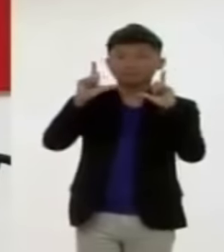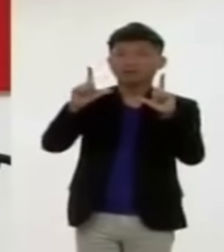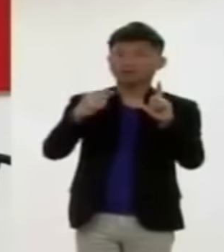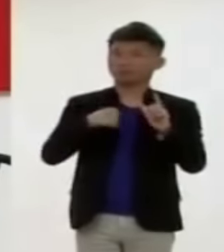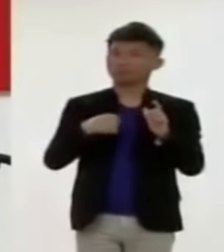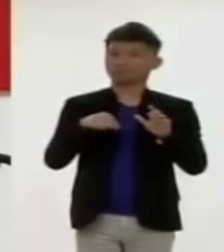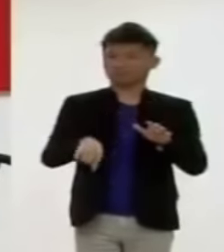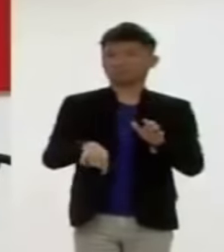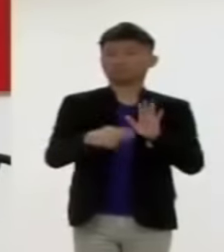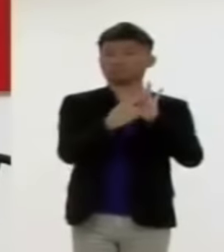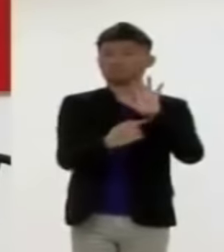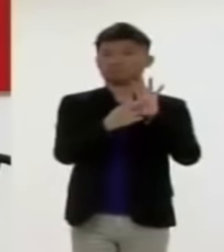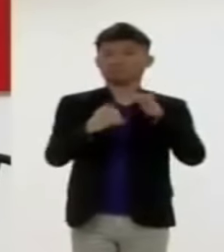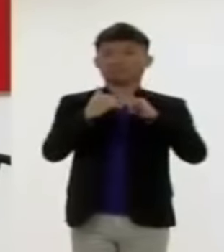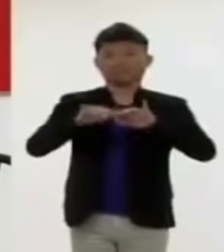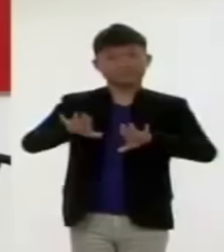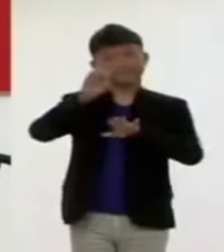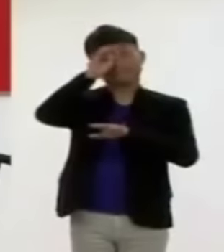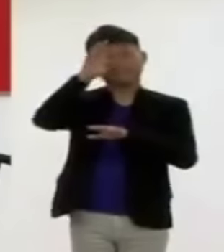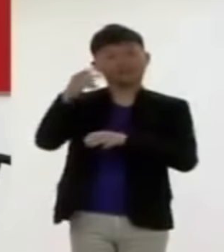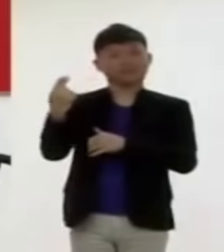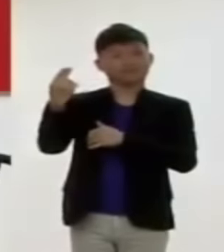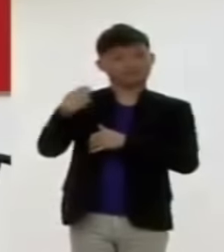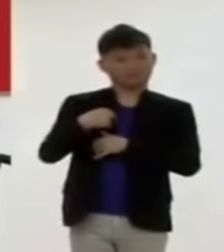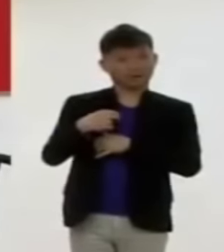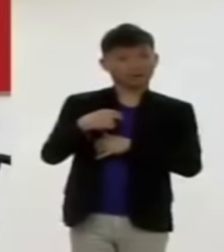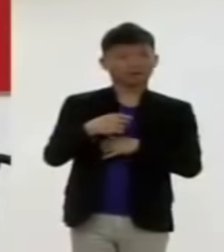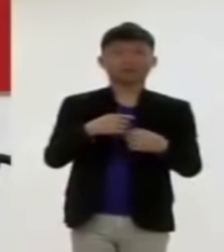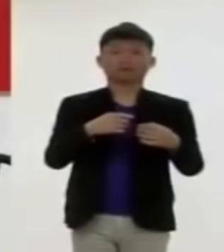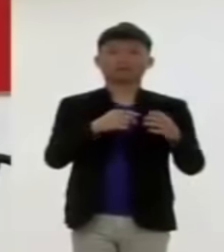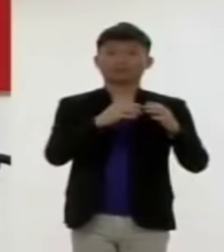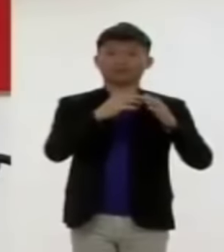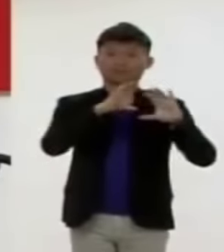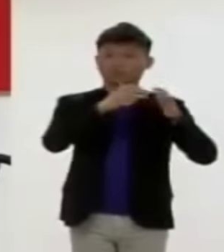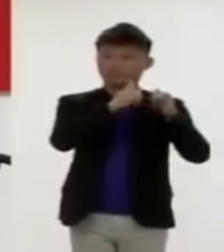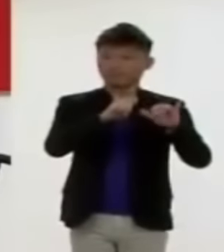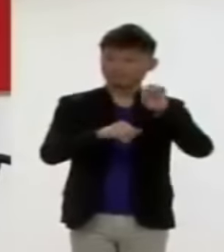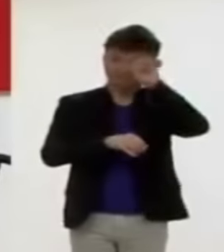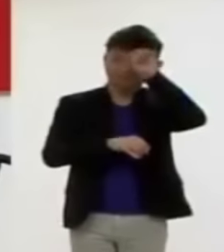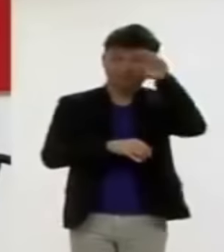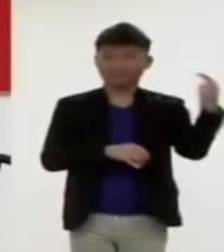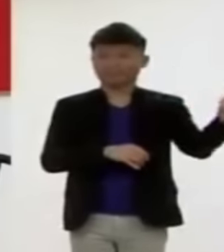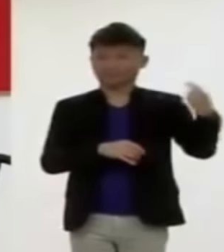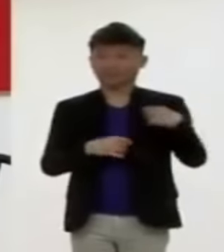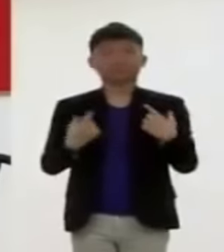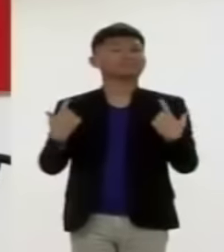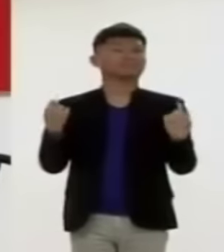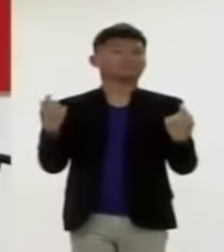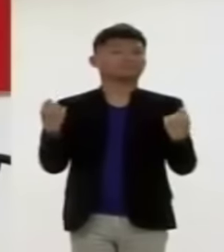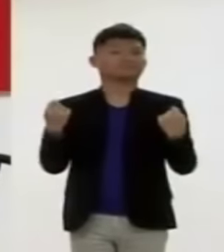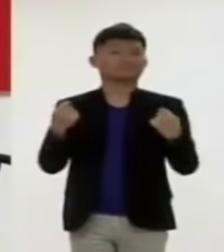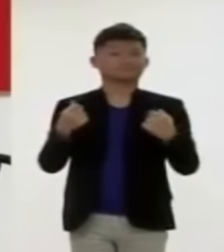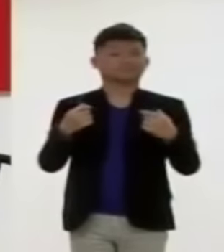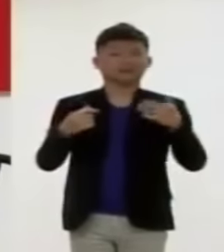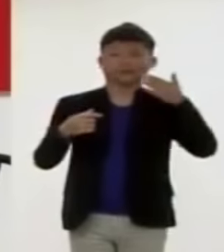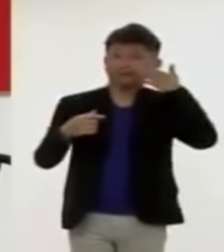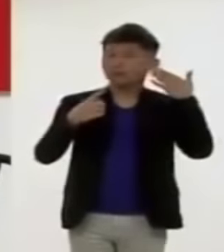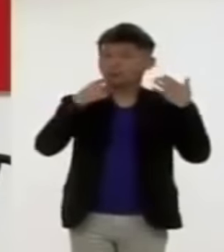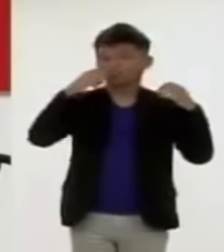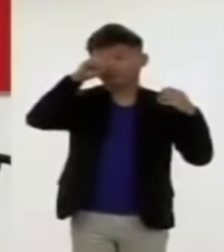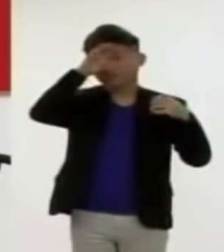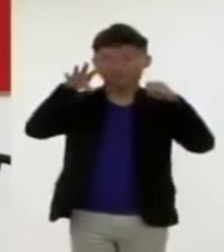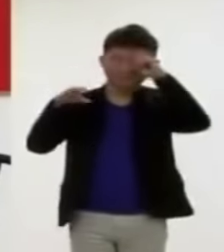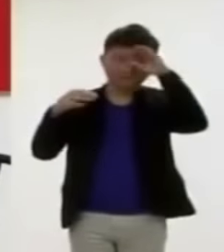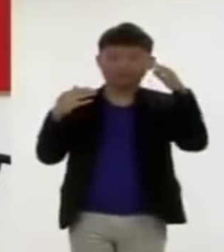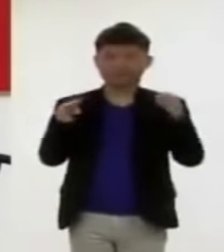不仅是民进党叫出来，高丹华也是国民党叫出来的。这些年来，国民党跟民进党把金门如果